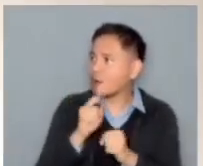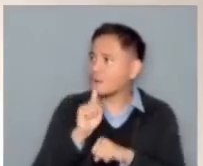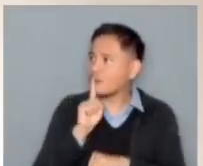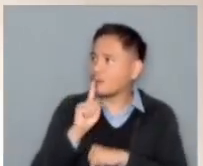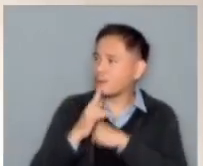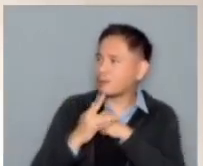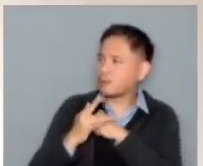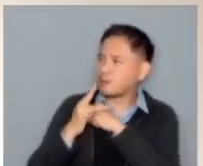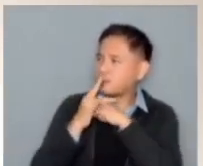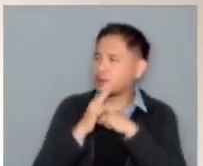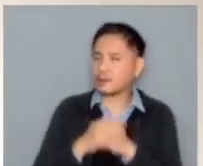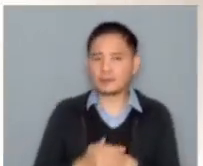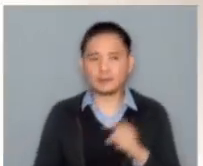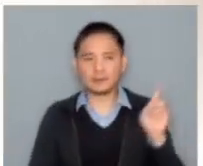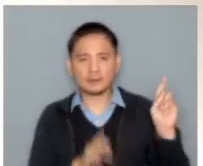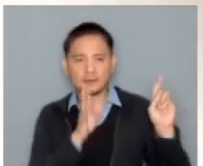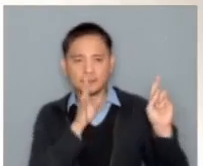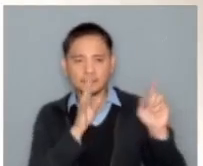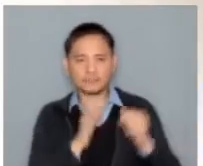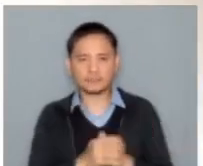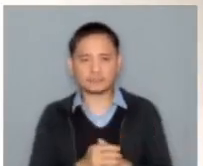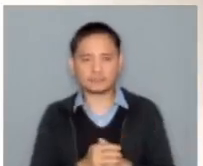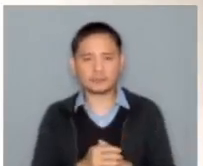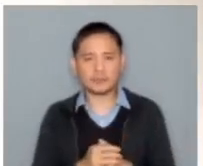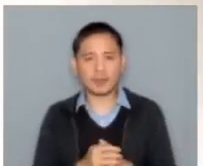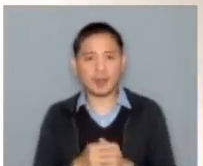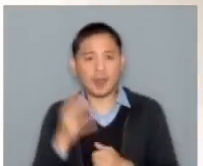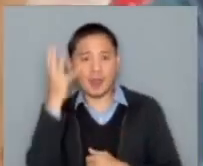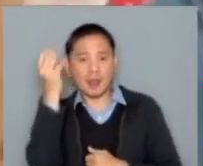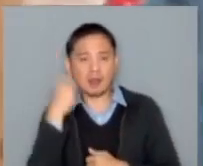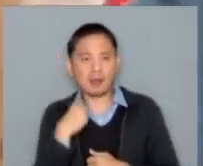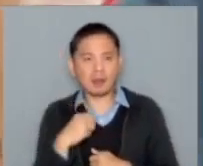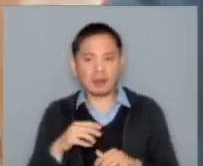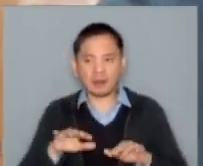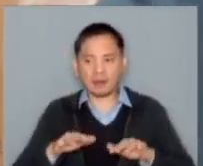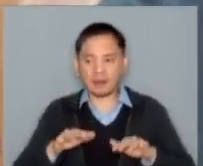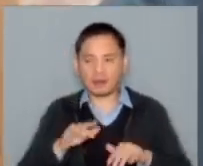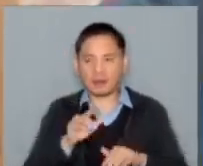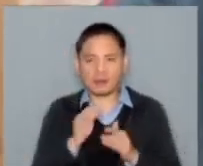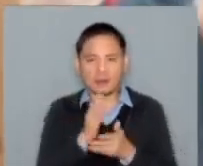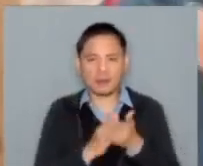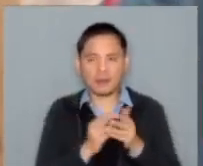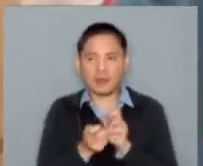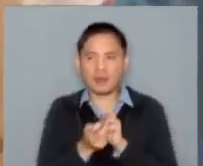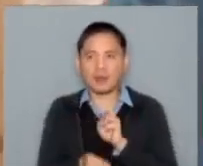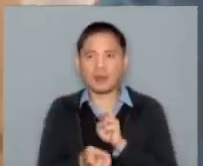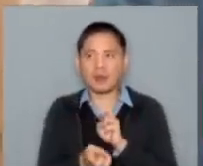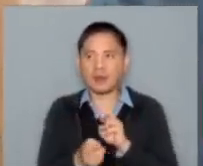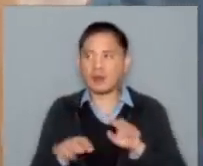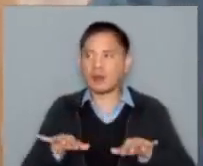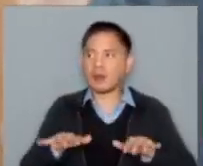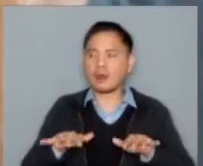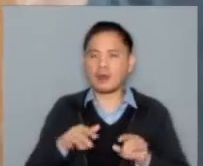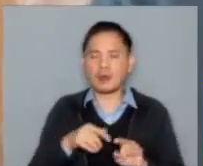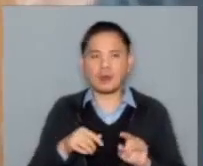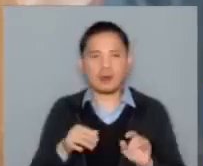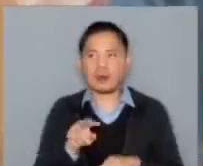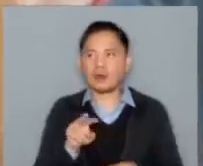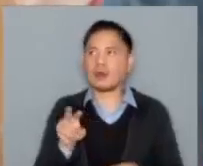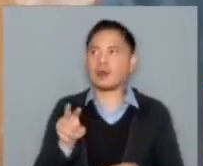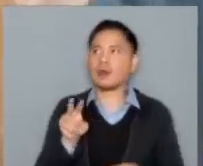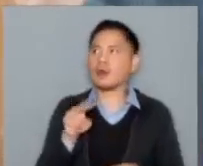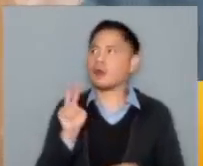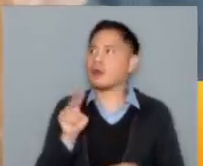were also trembling. I can see that others were shocked. Sa gabi na matutulog ako na pag may narinig akong ano,